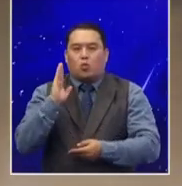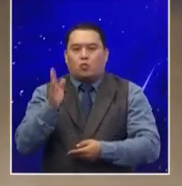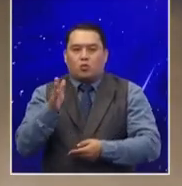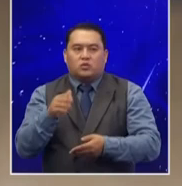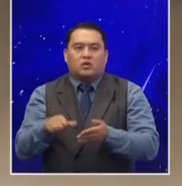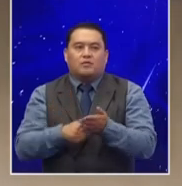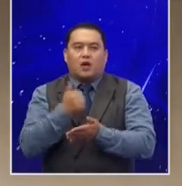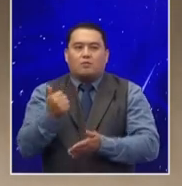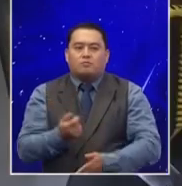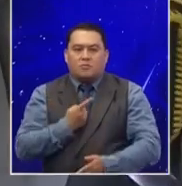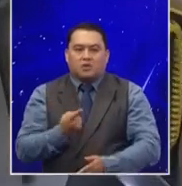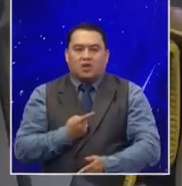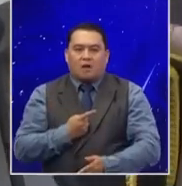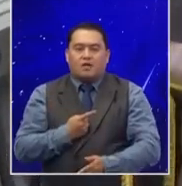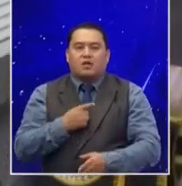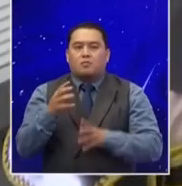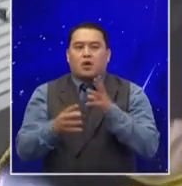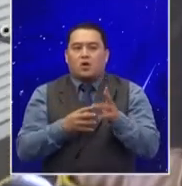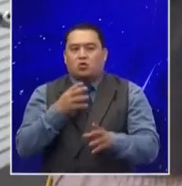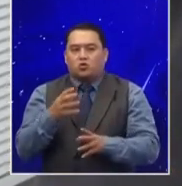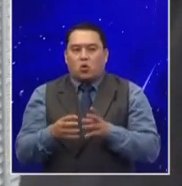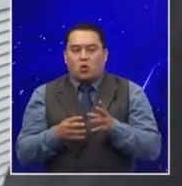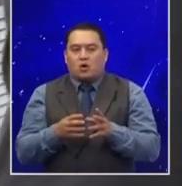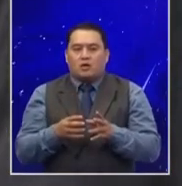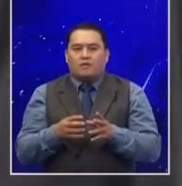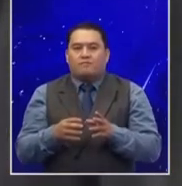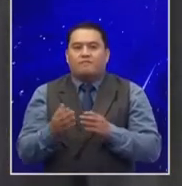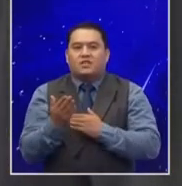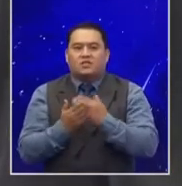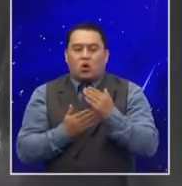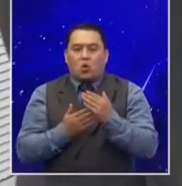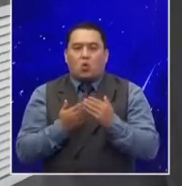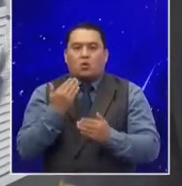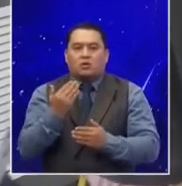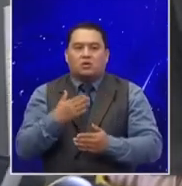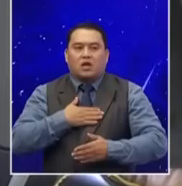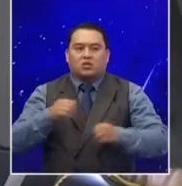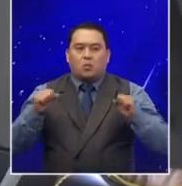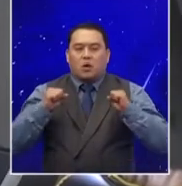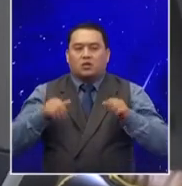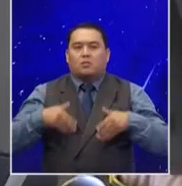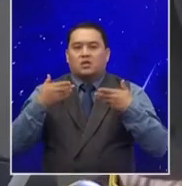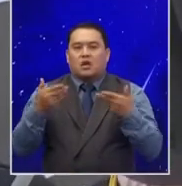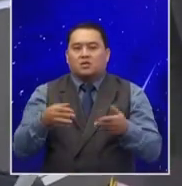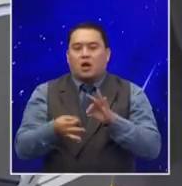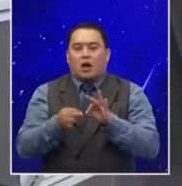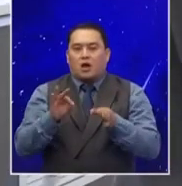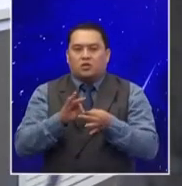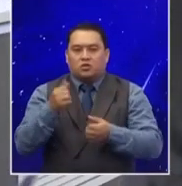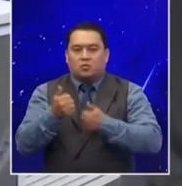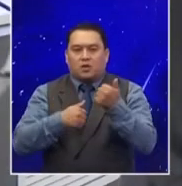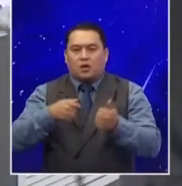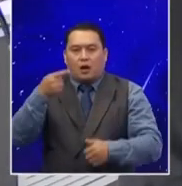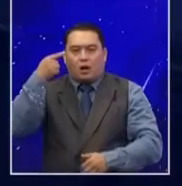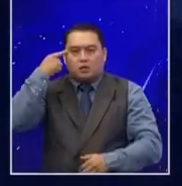Алматинской области мастера спорта Казахстана и международного класса. Ставка на них высока, так как именно наши спортсмены представляют страну на Олимпиаде, чемпионатах